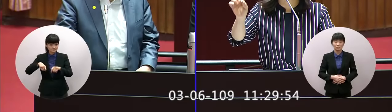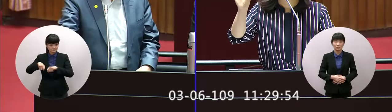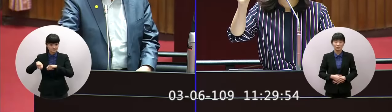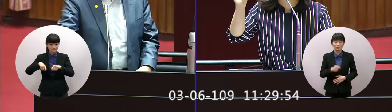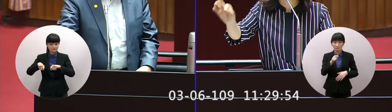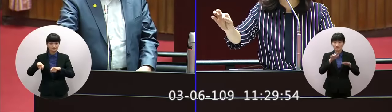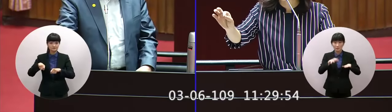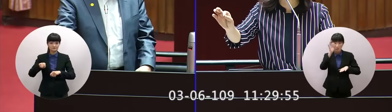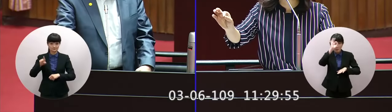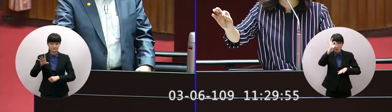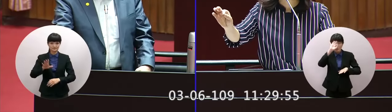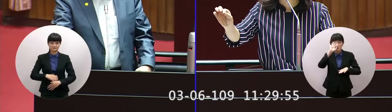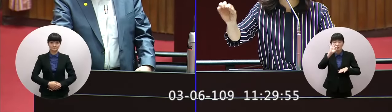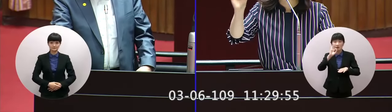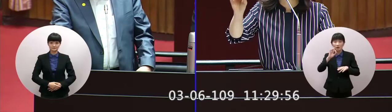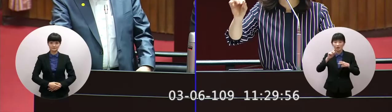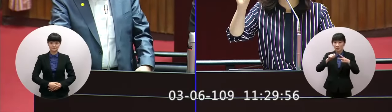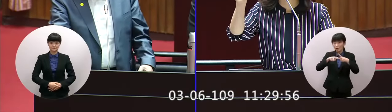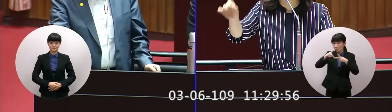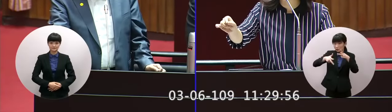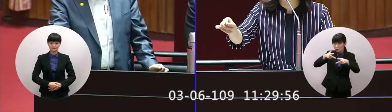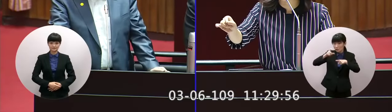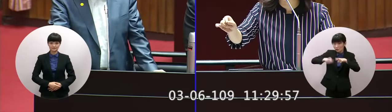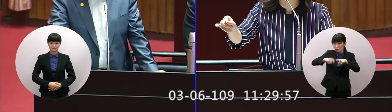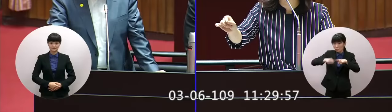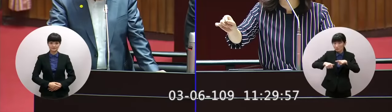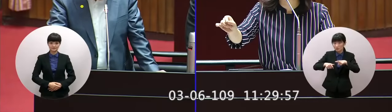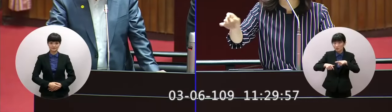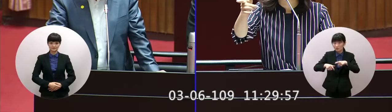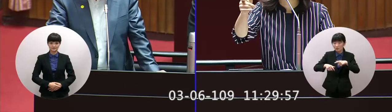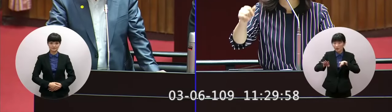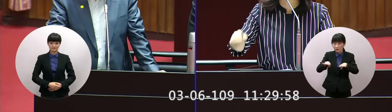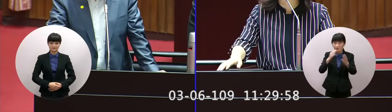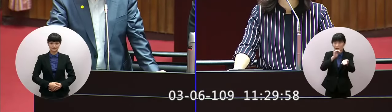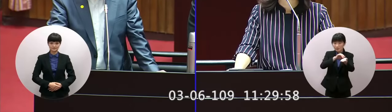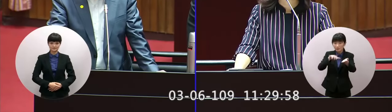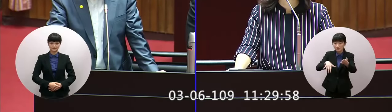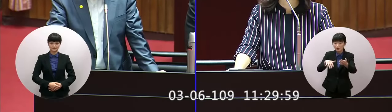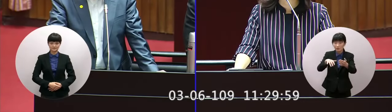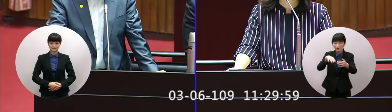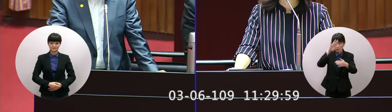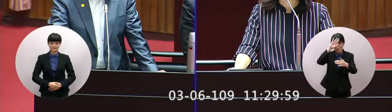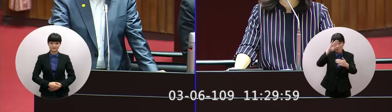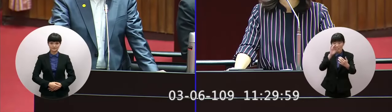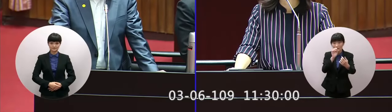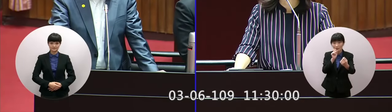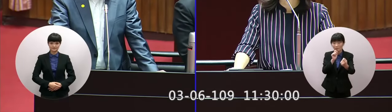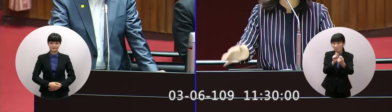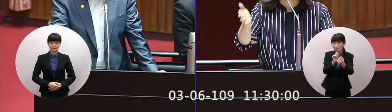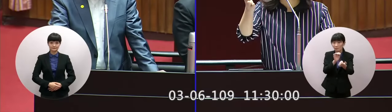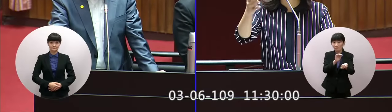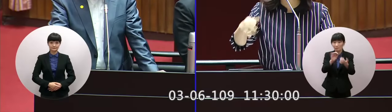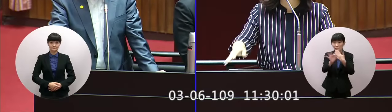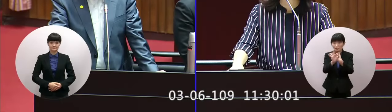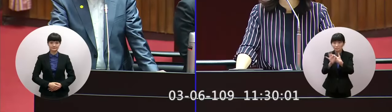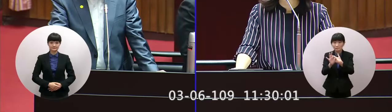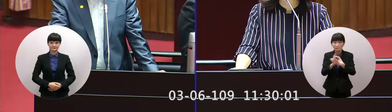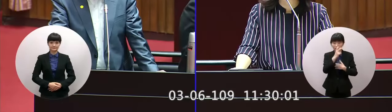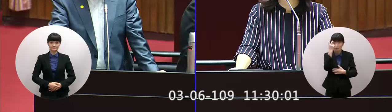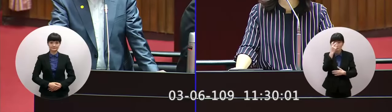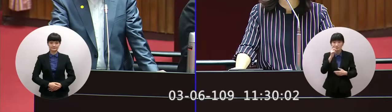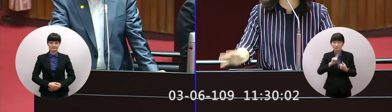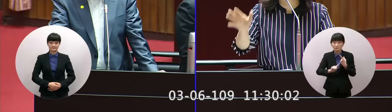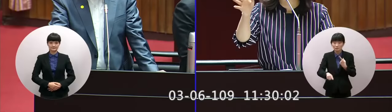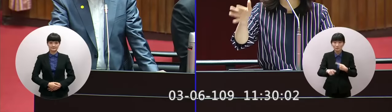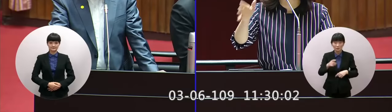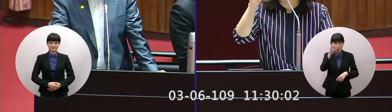在找厂商。要开始做临床吧，对不对，沈部长？对不？ 是 是嘛哈？所以是不是你们已